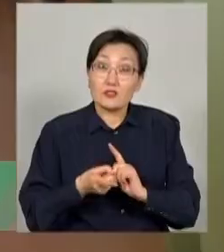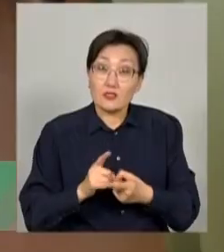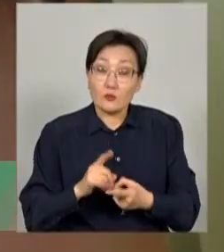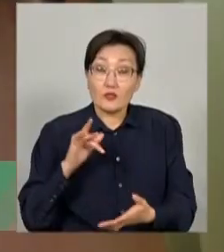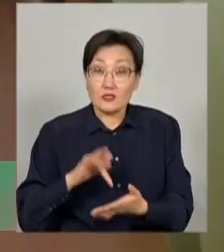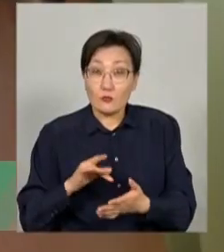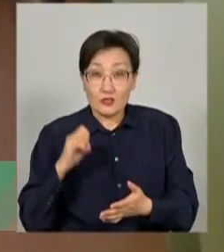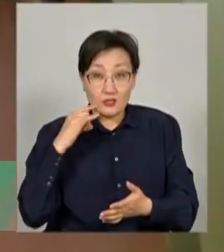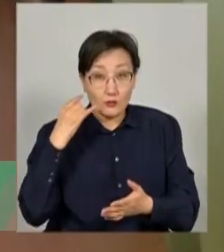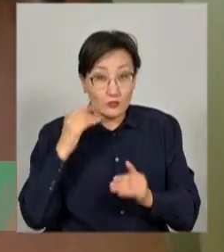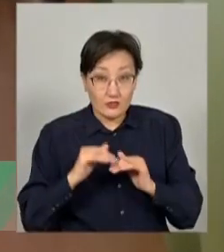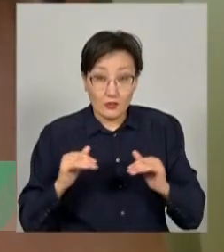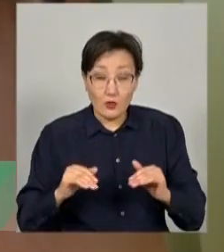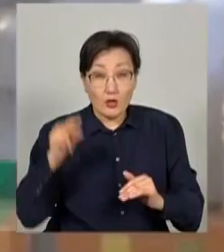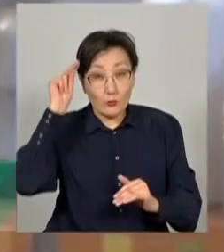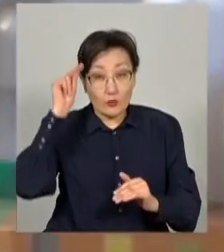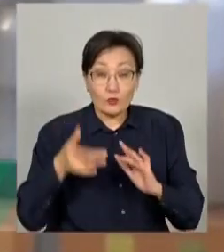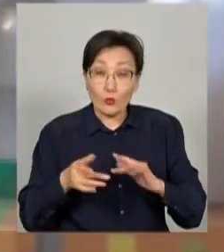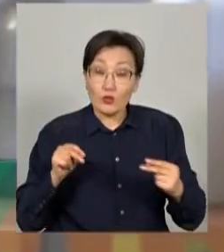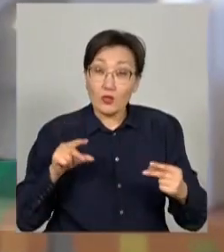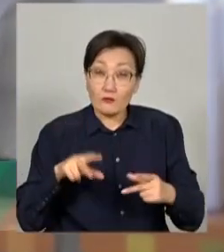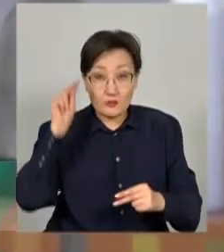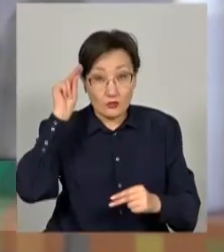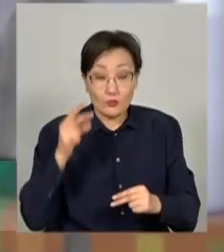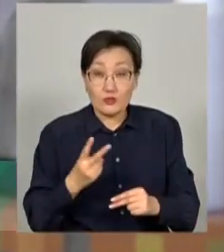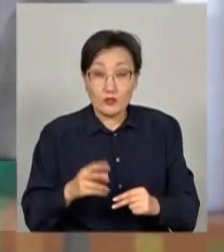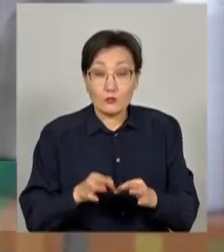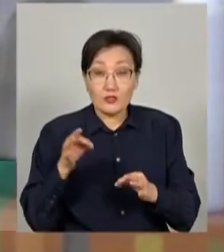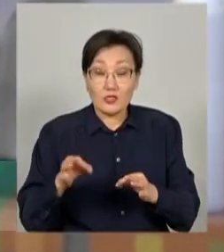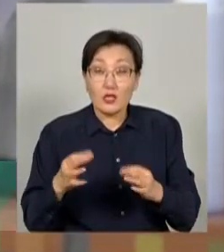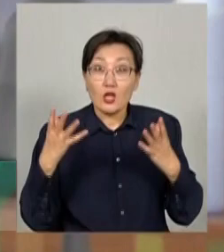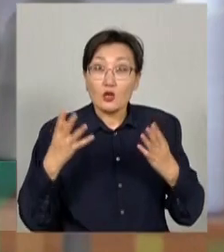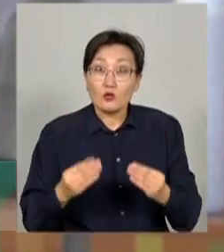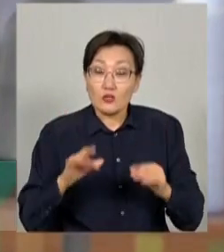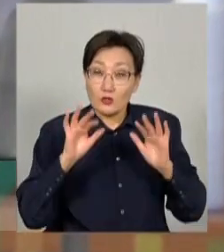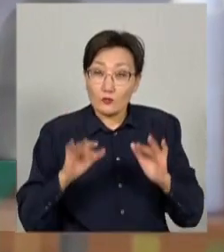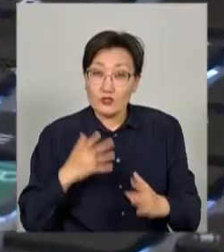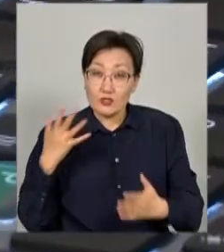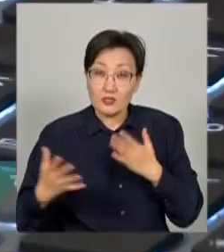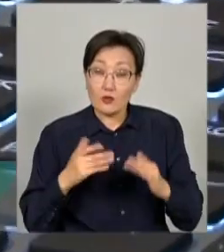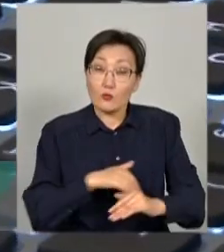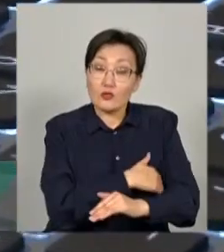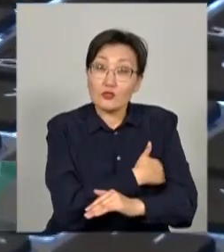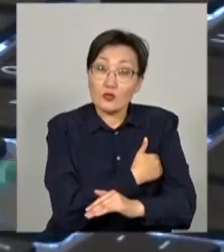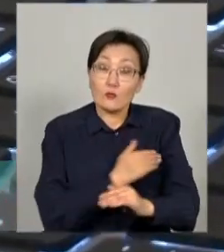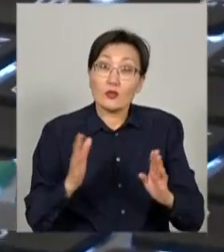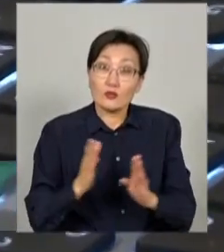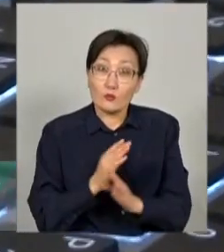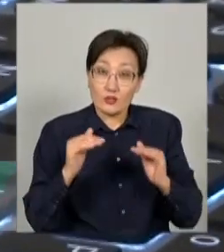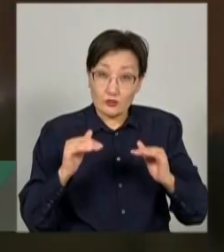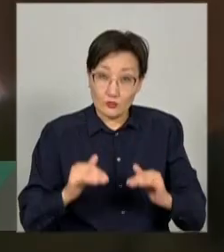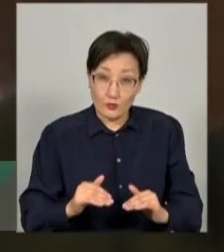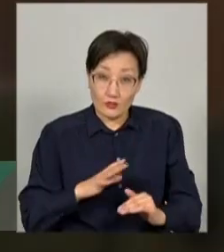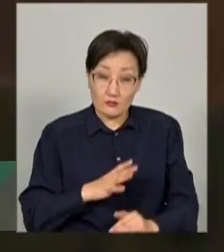елордалық және павлодарлық оқушылар сабақты онлайн оқыды. Қос өңірде күндіз қарлы боран болып, ауа температурасы төмендеген.